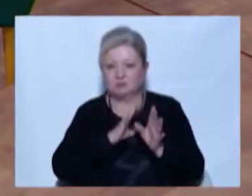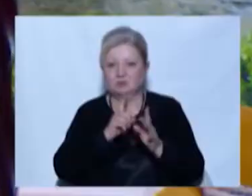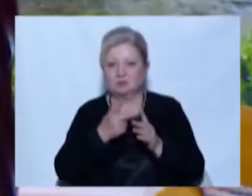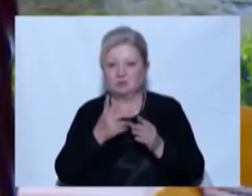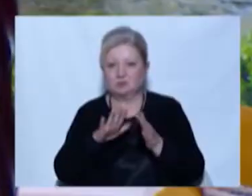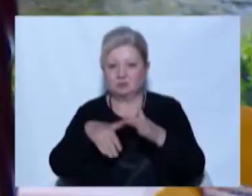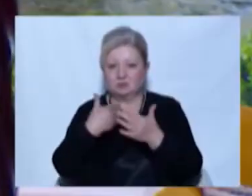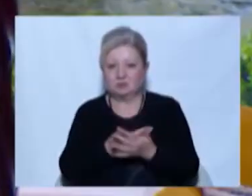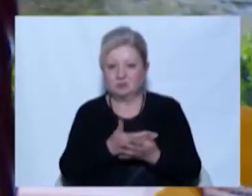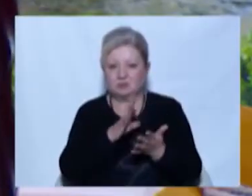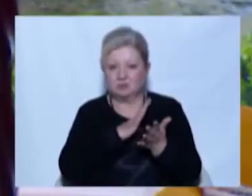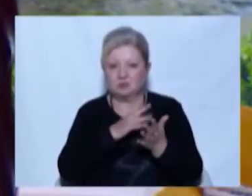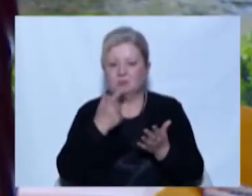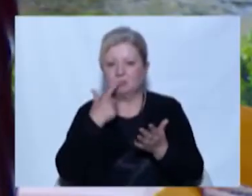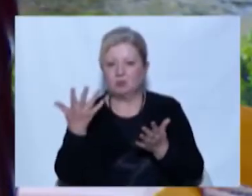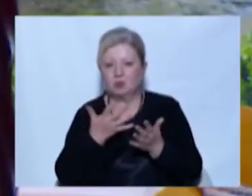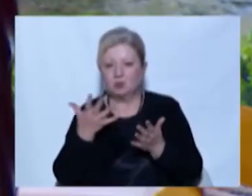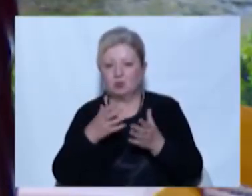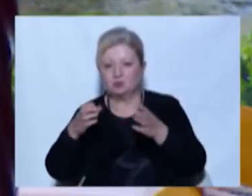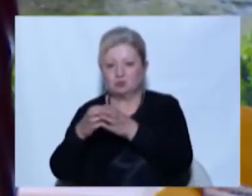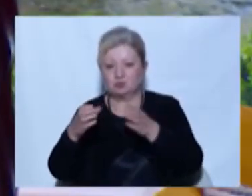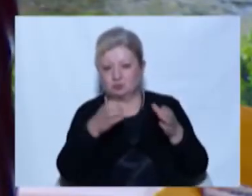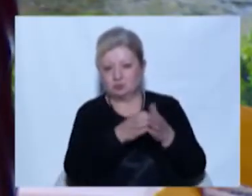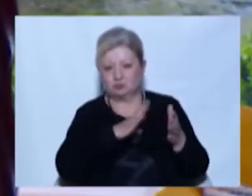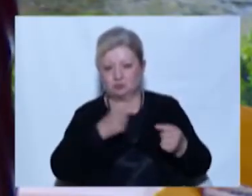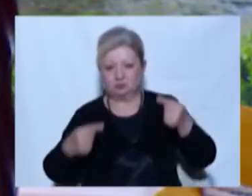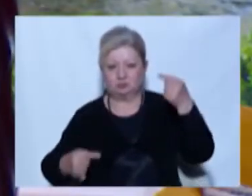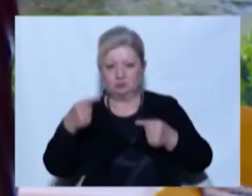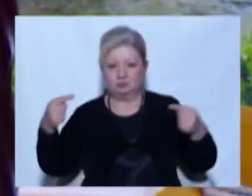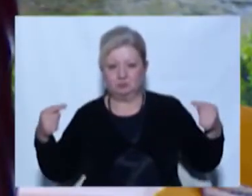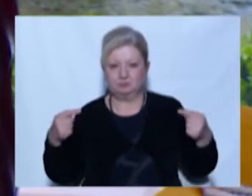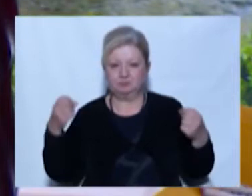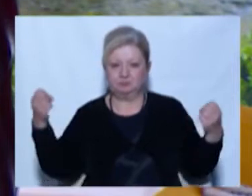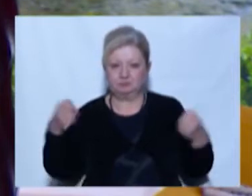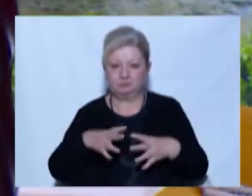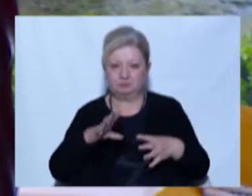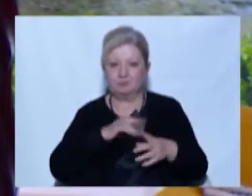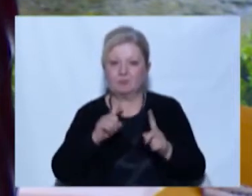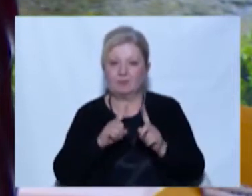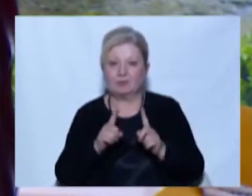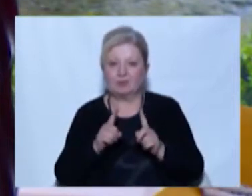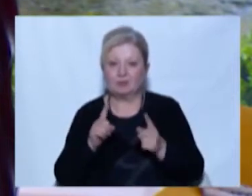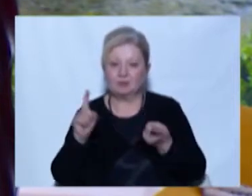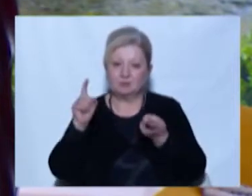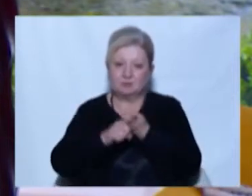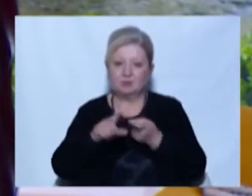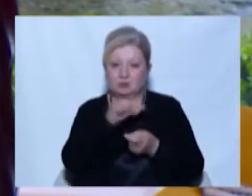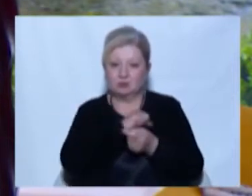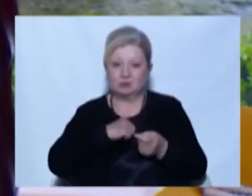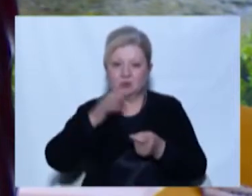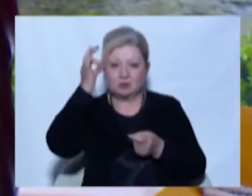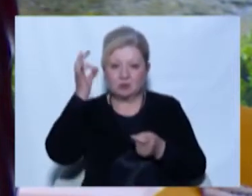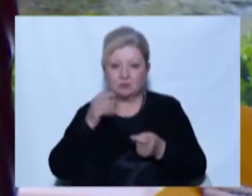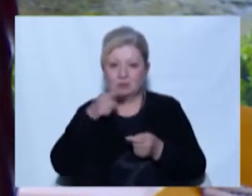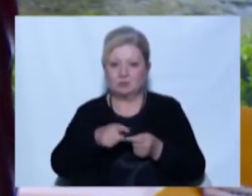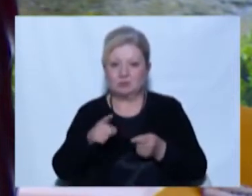ორ politicur, jgup, șoris, da, piris, pirebas. Rachie Heboda, Titon Germania, Germania asta